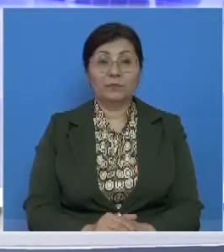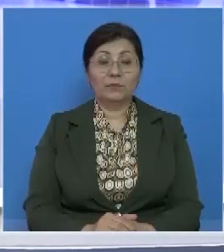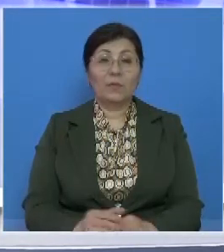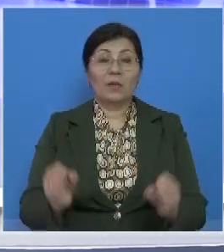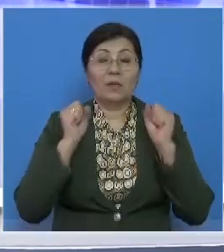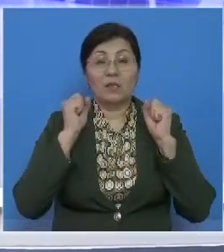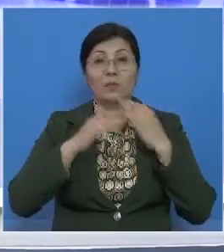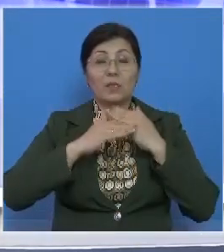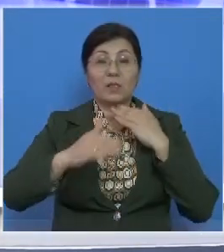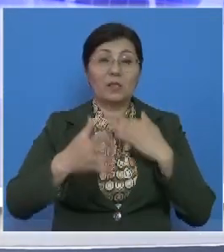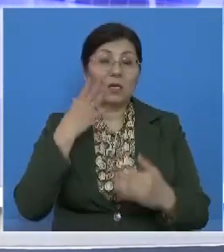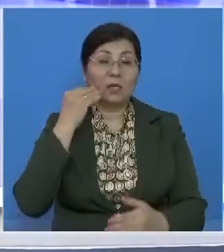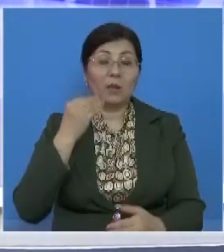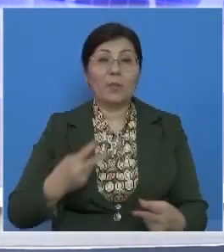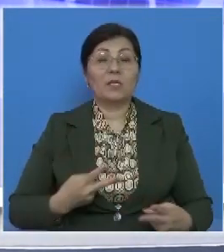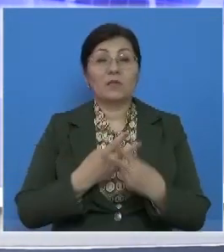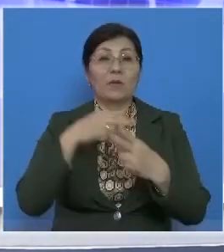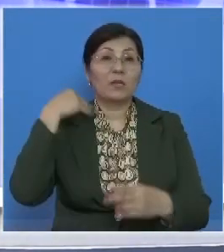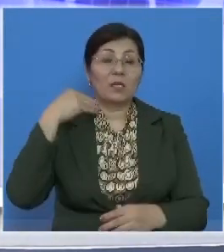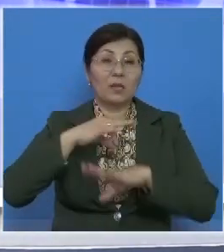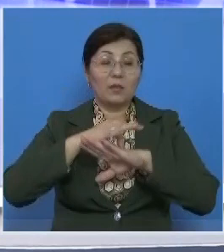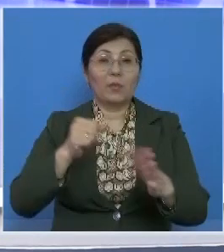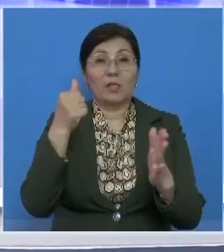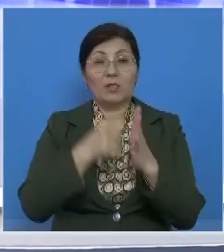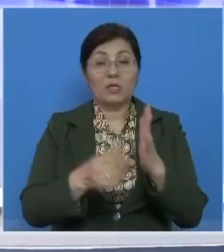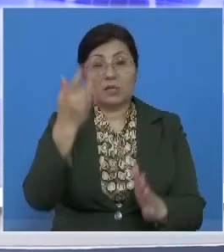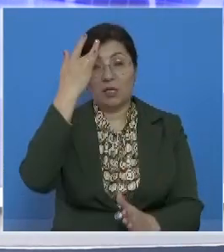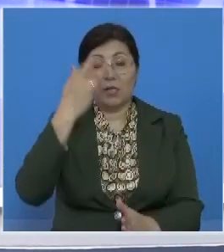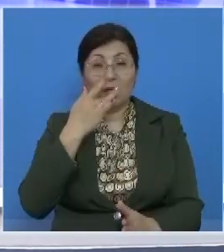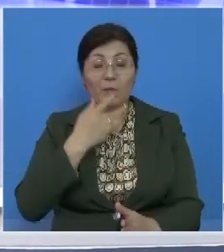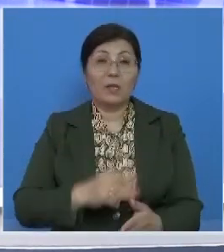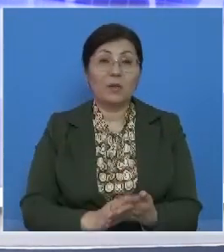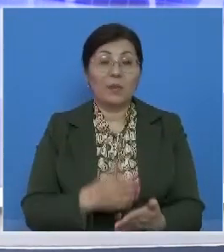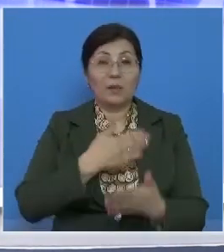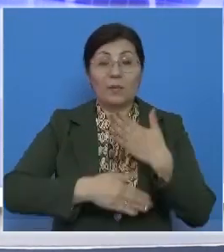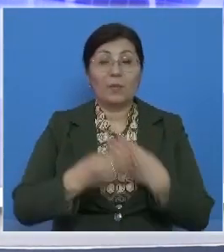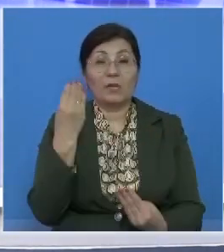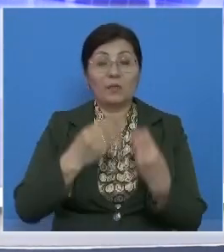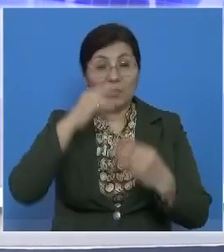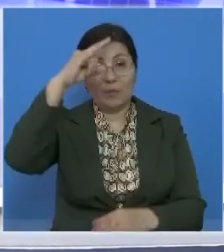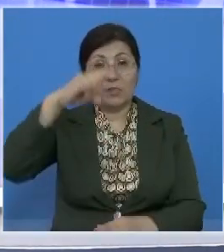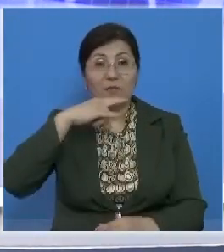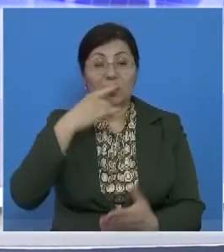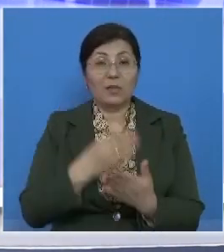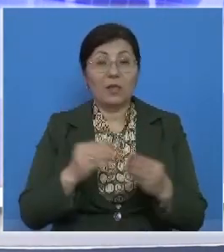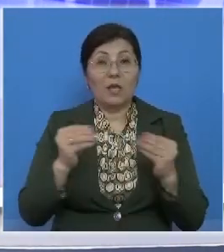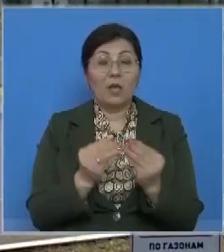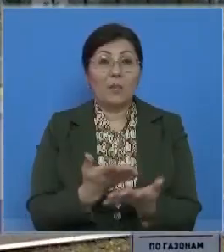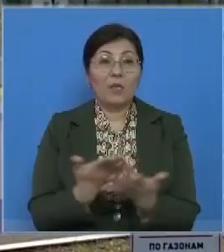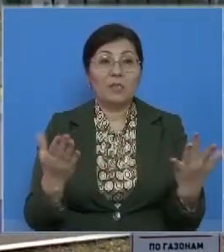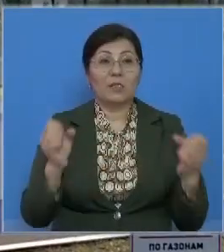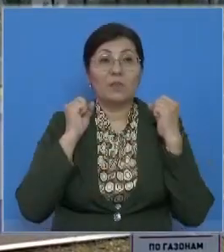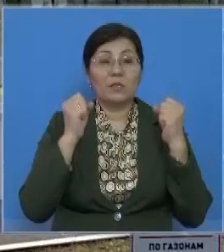На спортивных площадках Алматы, Астаны и Актобе пройдут 6-е летние Паралимпийские игры Казахстана. В соревнованиях по 10 видам спорта